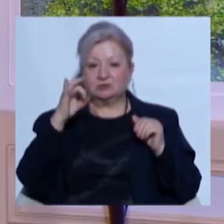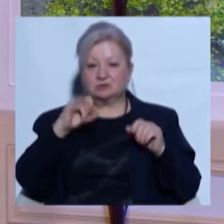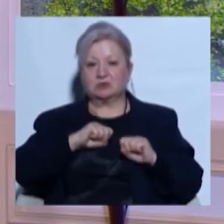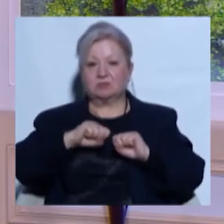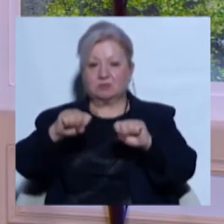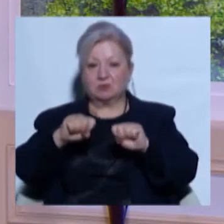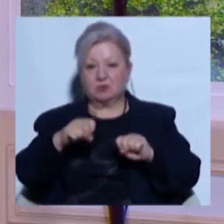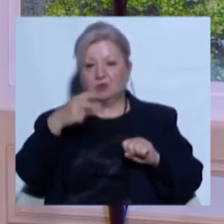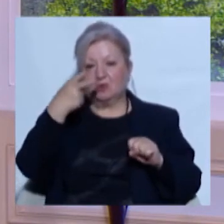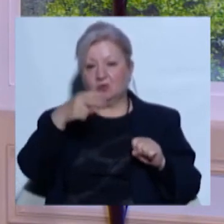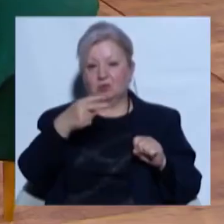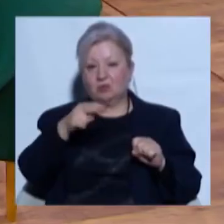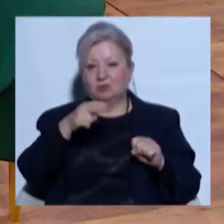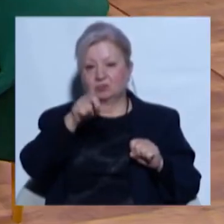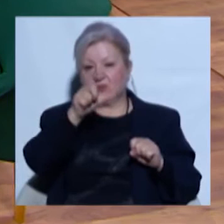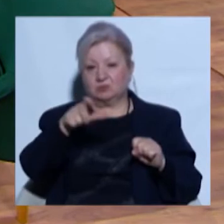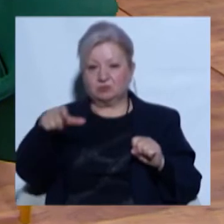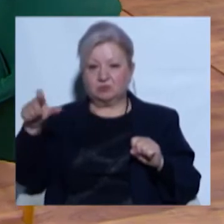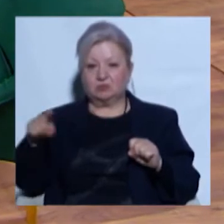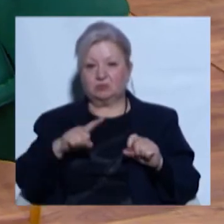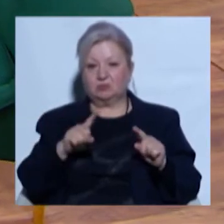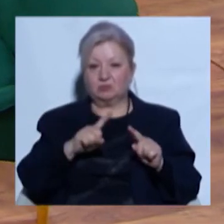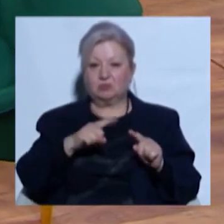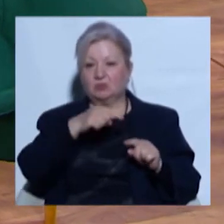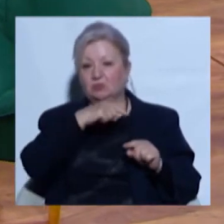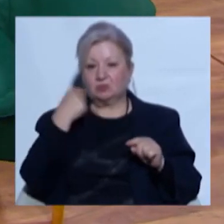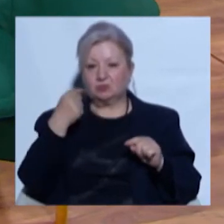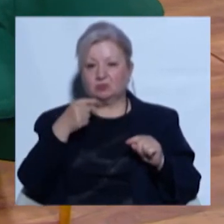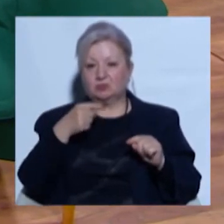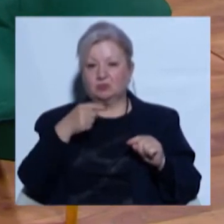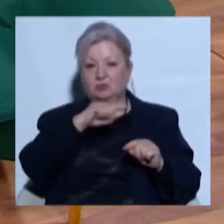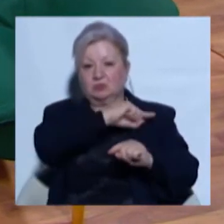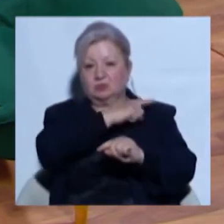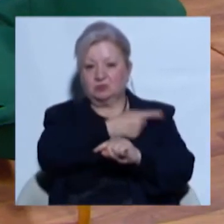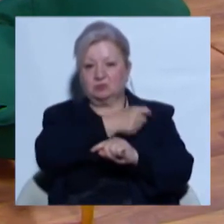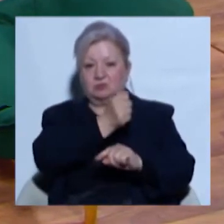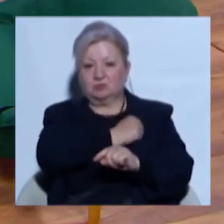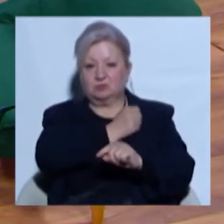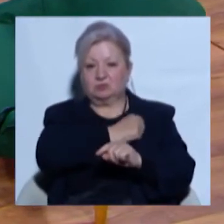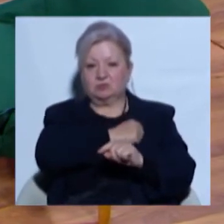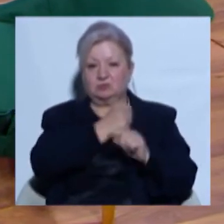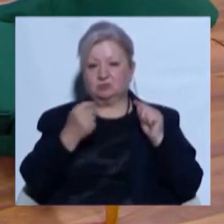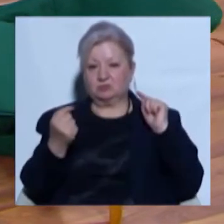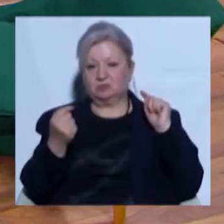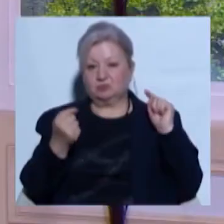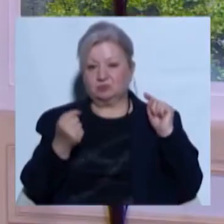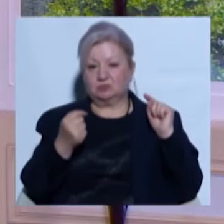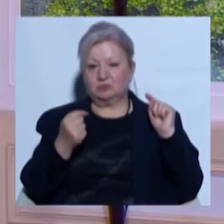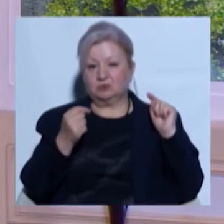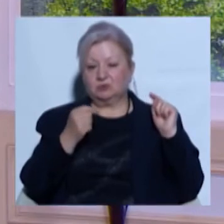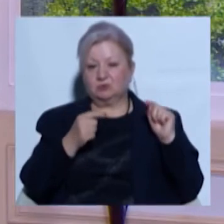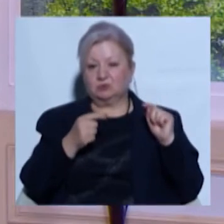ოციოდე ადამიანი, რომელმაც რუსეთის შეიარაღებული ჯარების პროფესორ